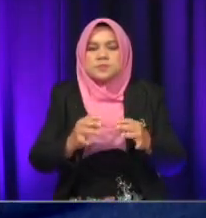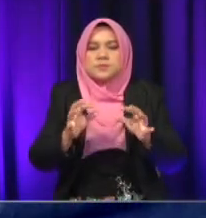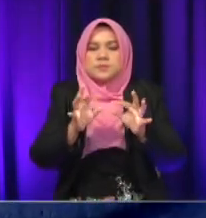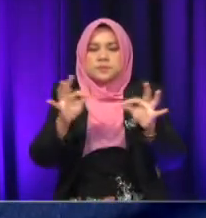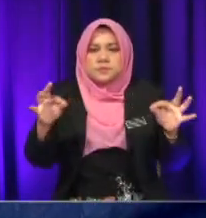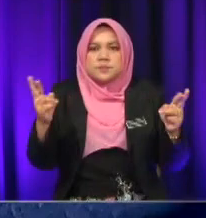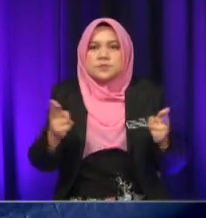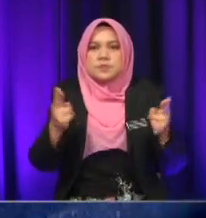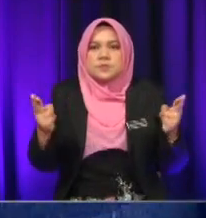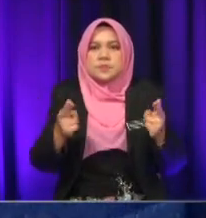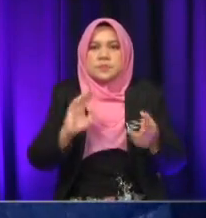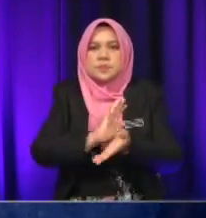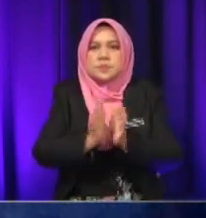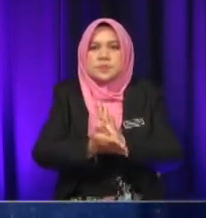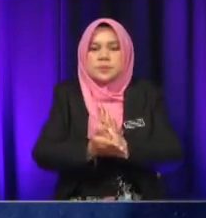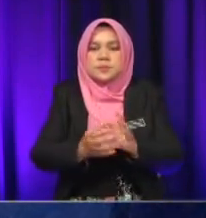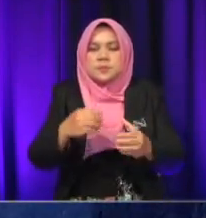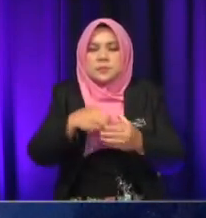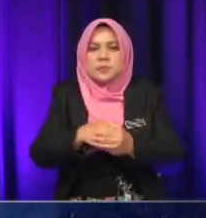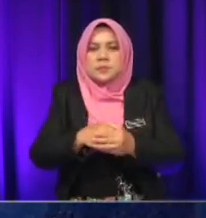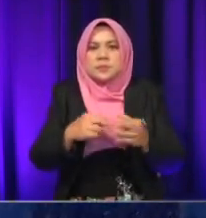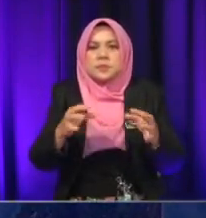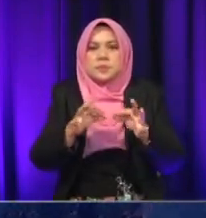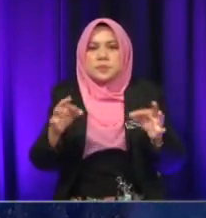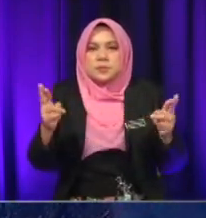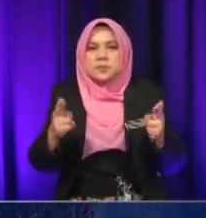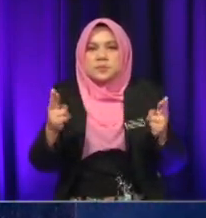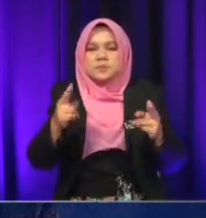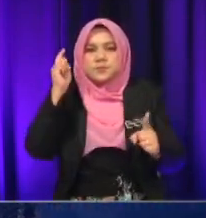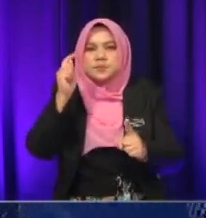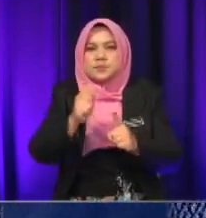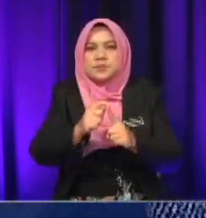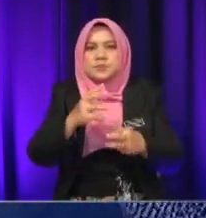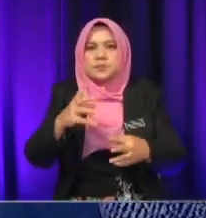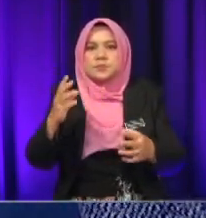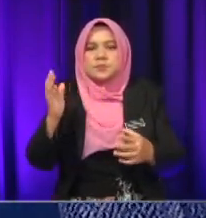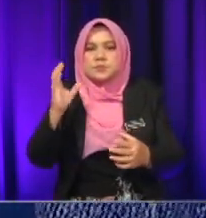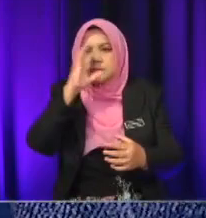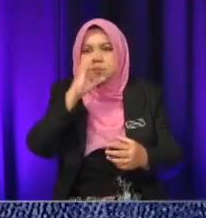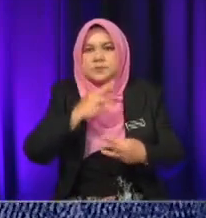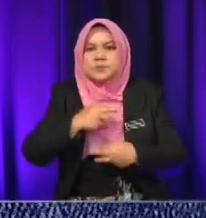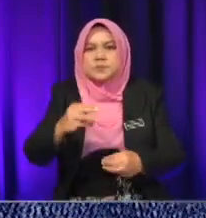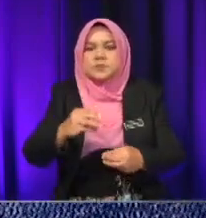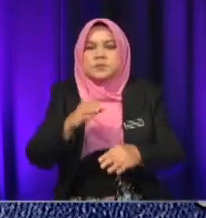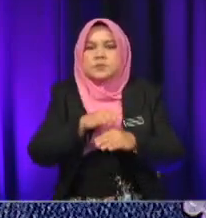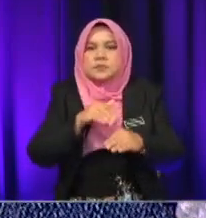merangsang. Jadi dalam kenyataan yang merangsang ni tujuannya nak menarik minat, memujuk.